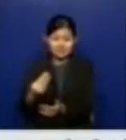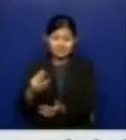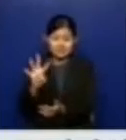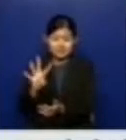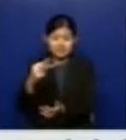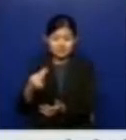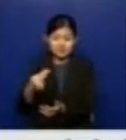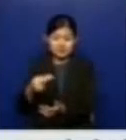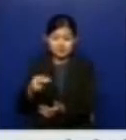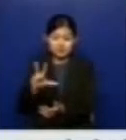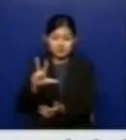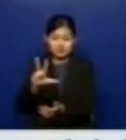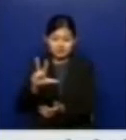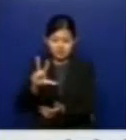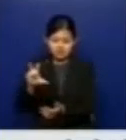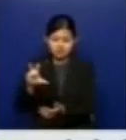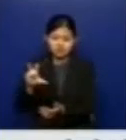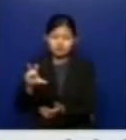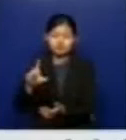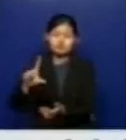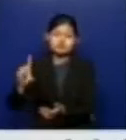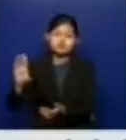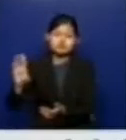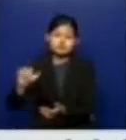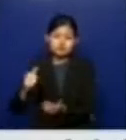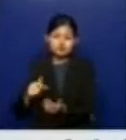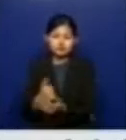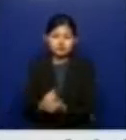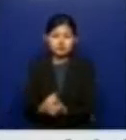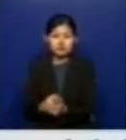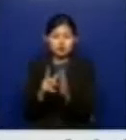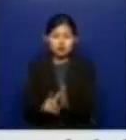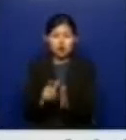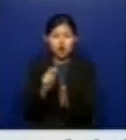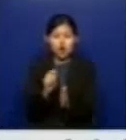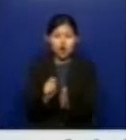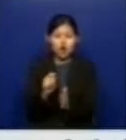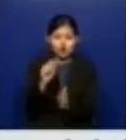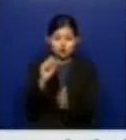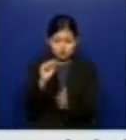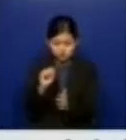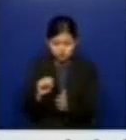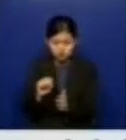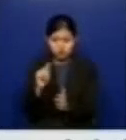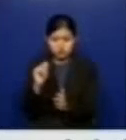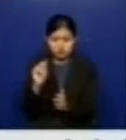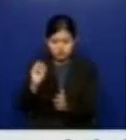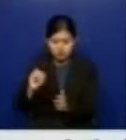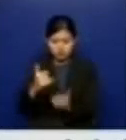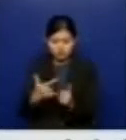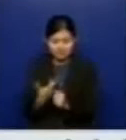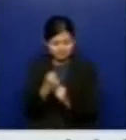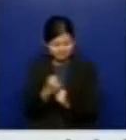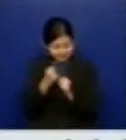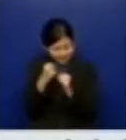ท่านประธานครับพี่น้องอสม.ทุกวันนี้ก็ยังทำงานเข้มแข็งนะครับตาม